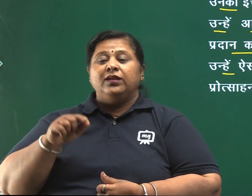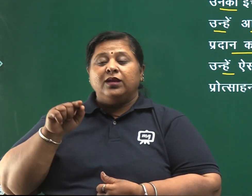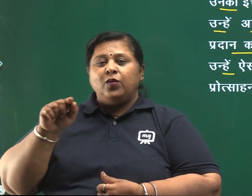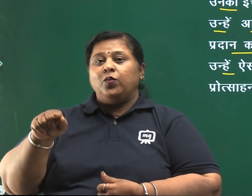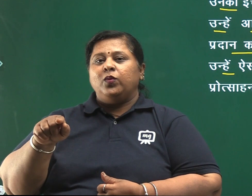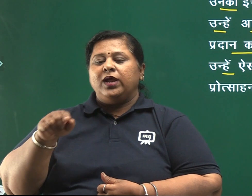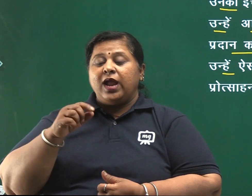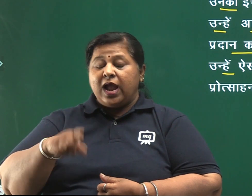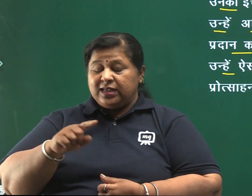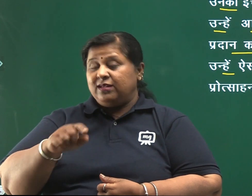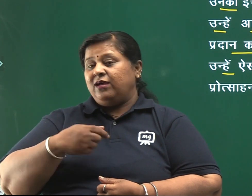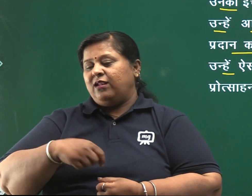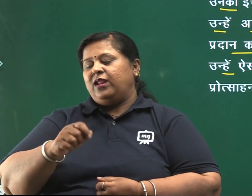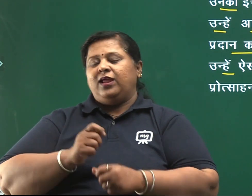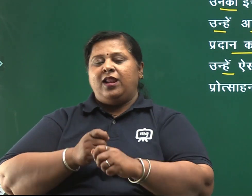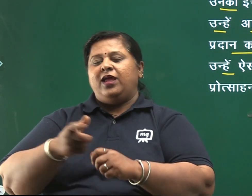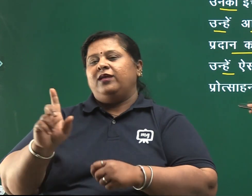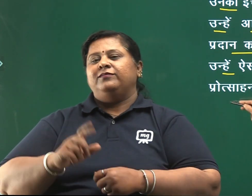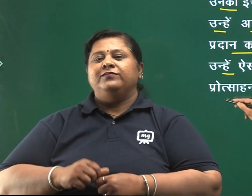उन्हें ऐसा करने के लिए